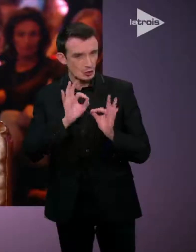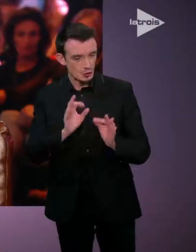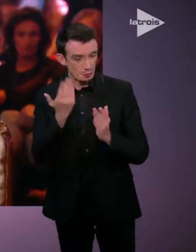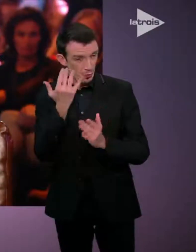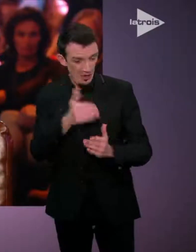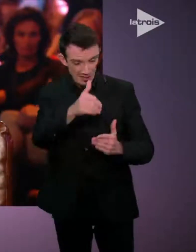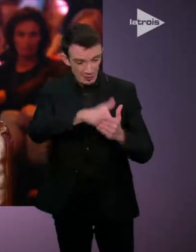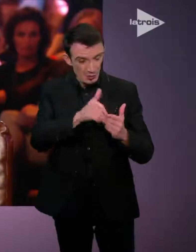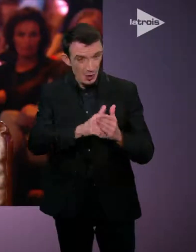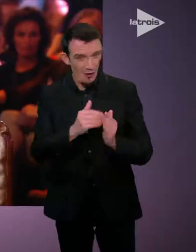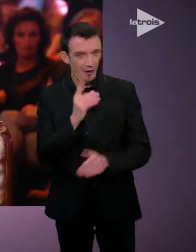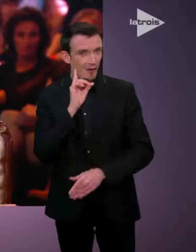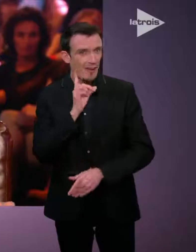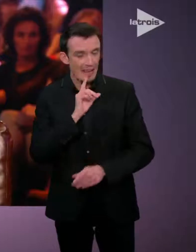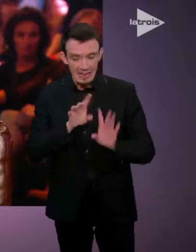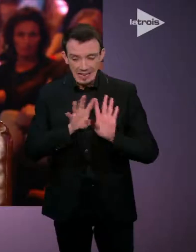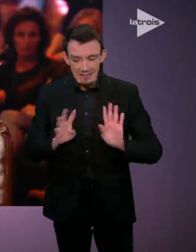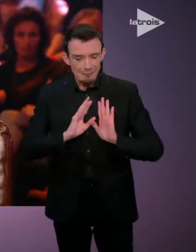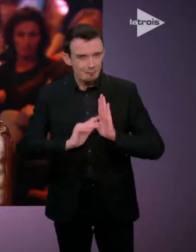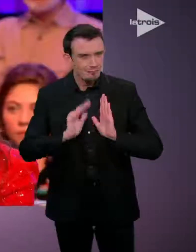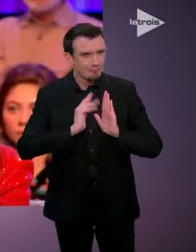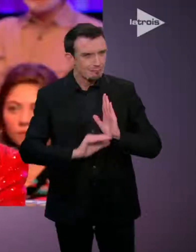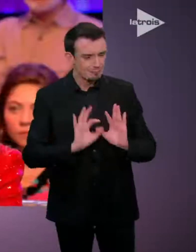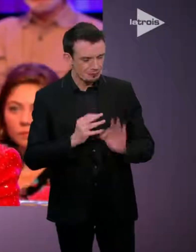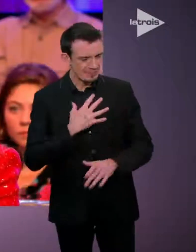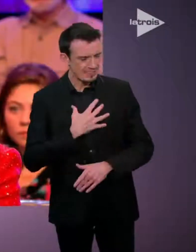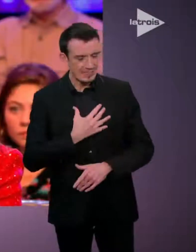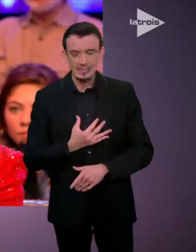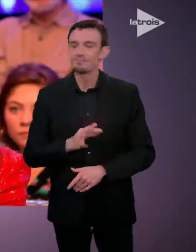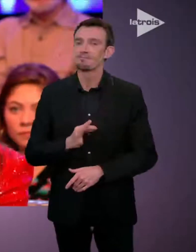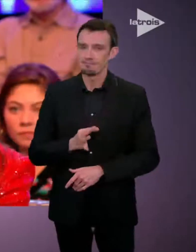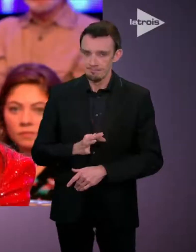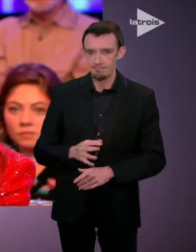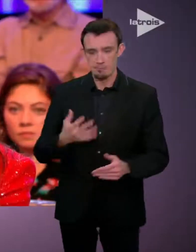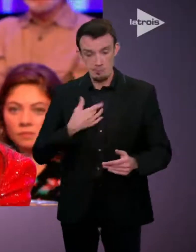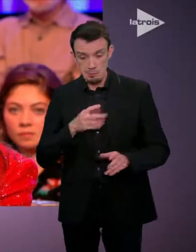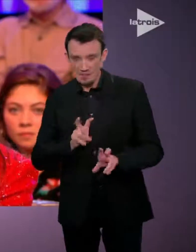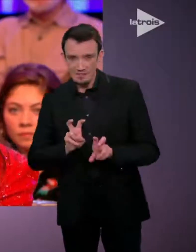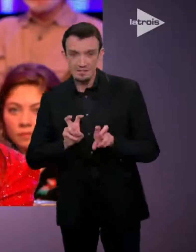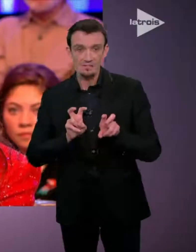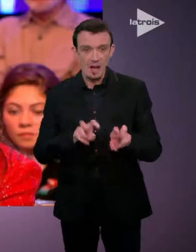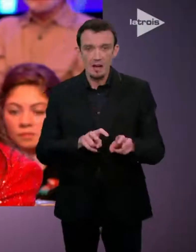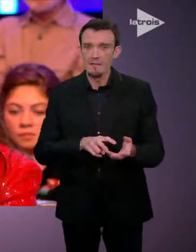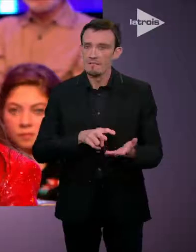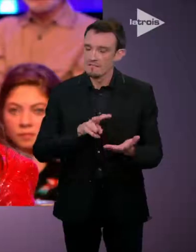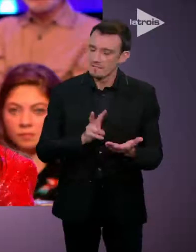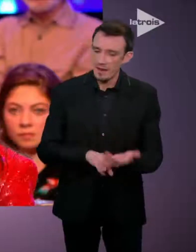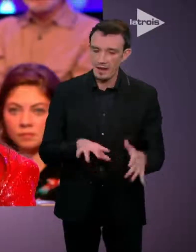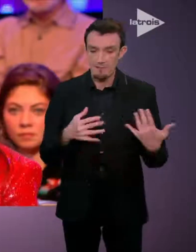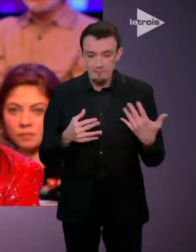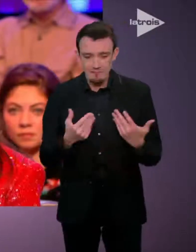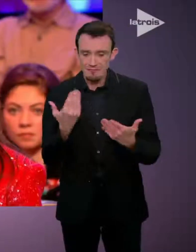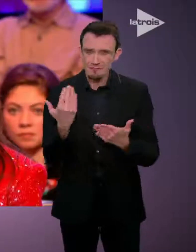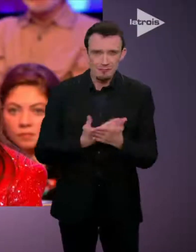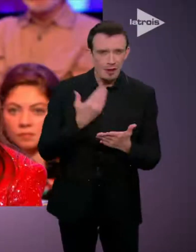Sainte-Marie, vous aviez envie de la... Tout à fait, ça a été un moment très joyeux, aussi très émouvant, et puis surtout